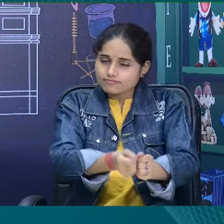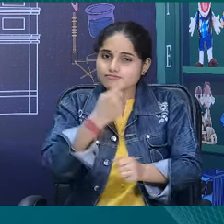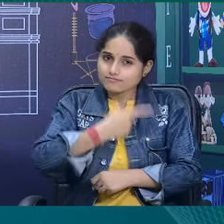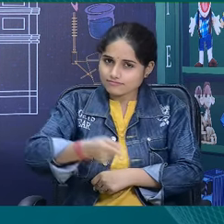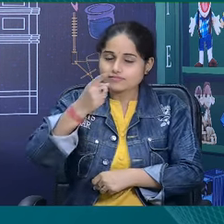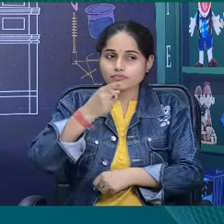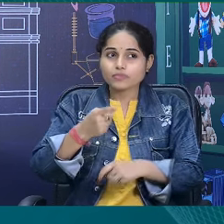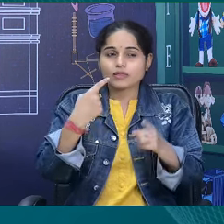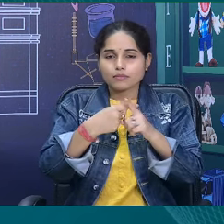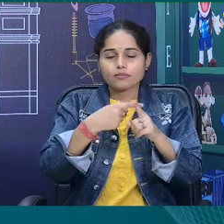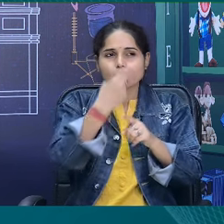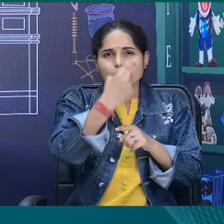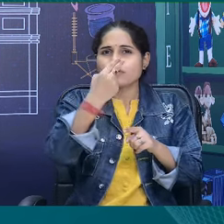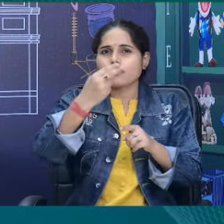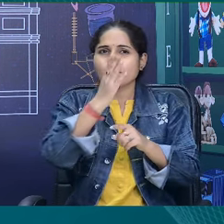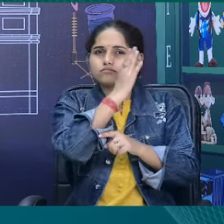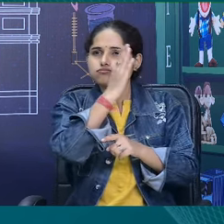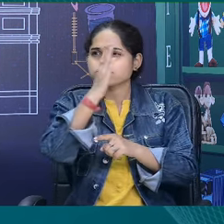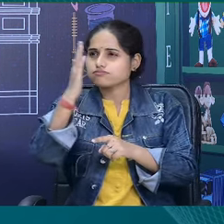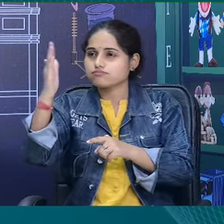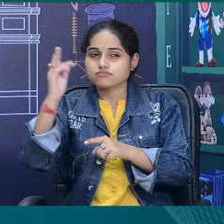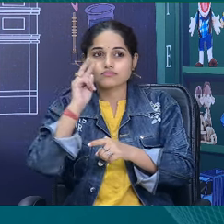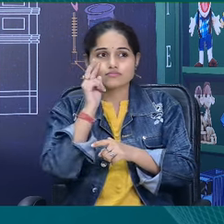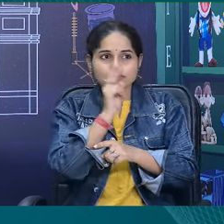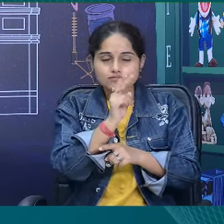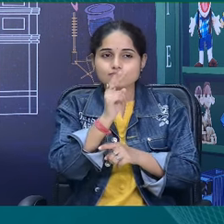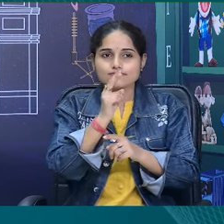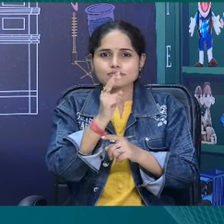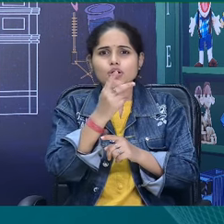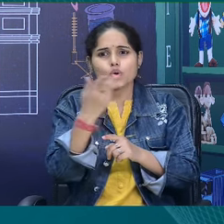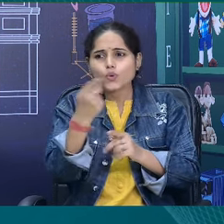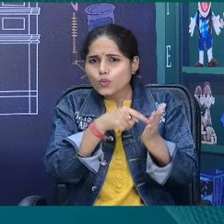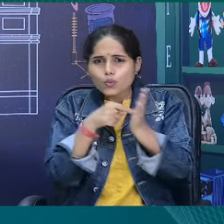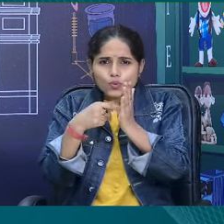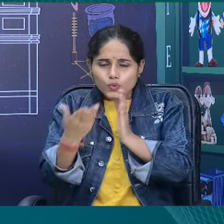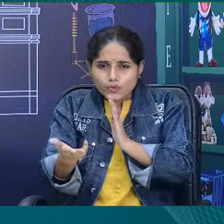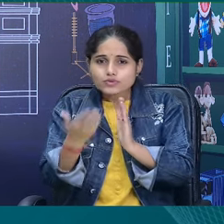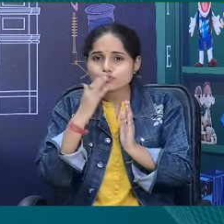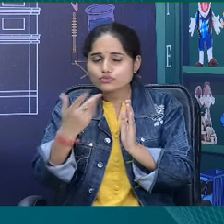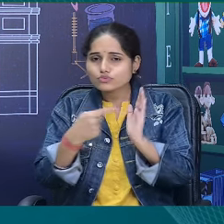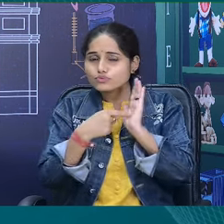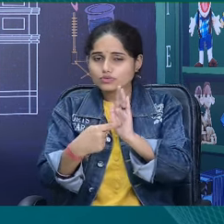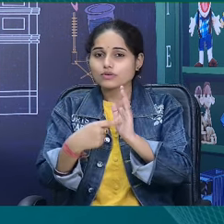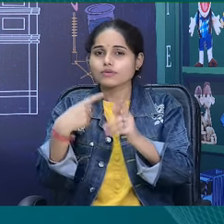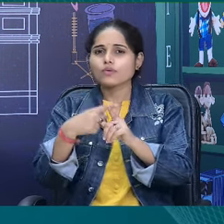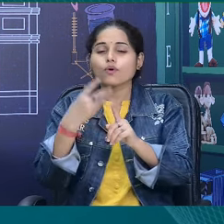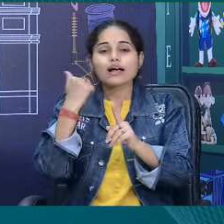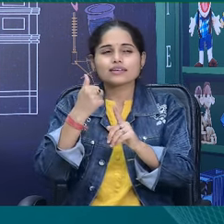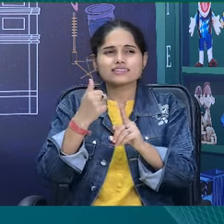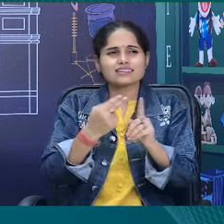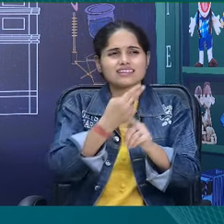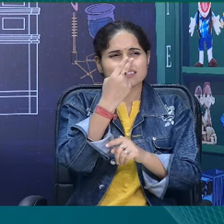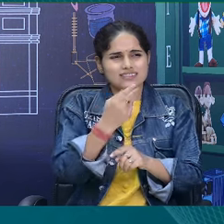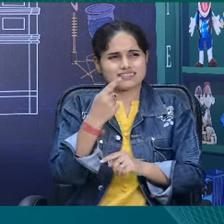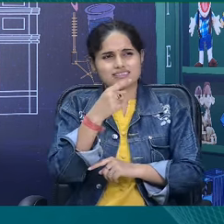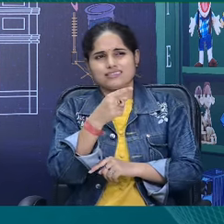वहां पर डिस्प्ले की जाती हैं एग्जिबिशन में प्रदर्शित की जाती हैं उनको दिखाना चाहिए ताकि कला के पीछे कई बार हमें लगता है कि